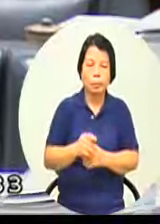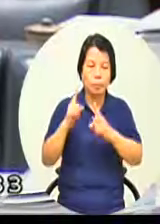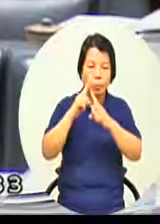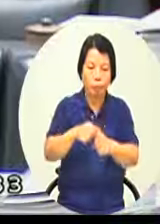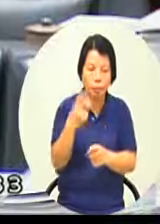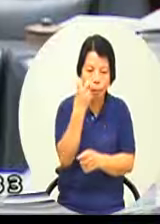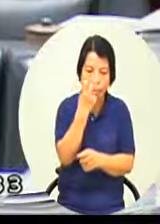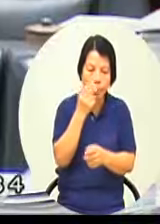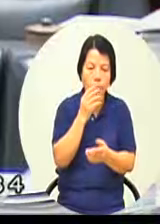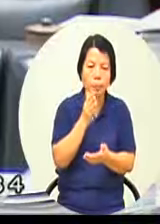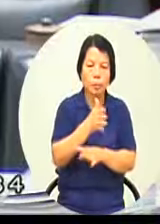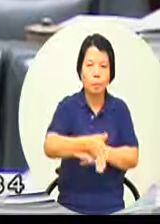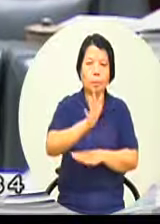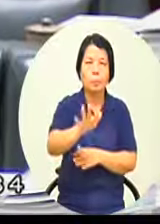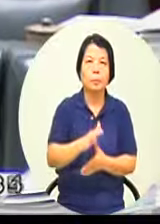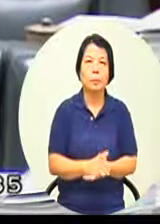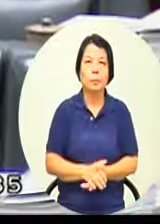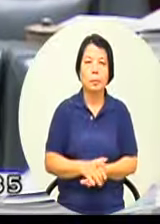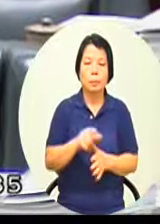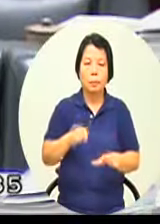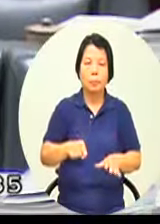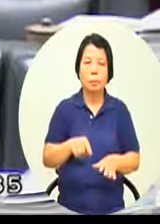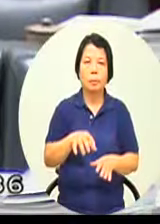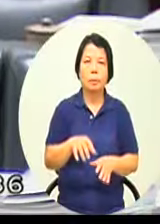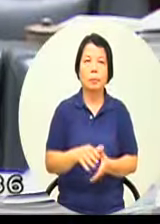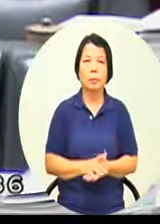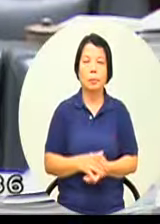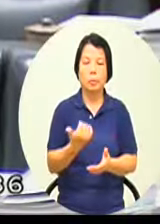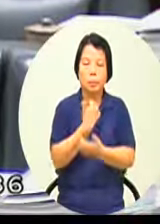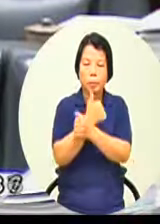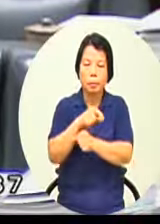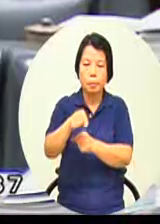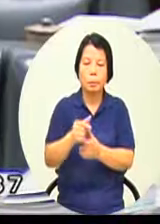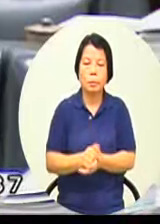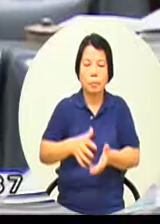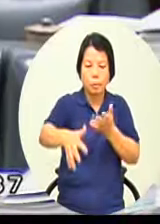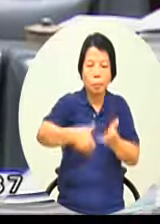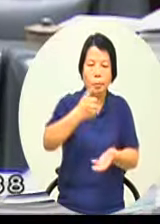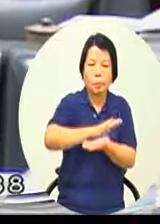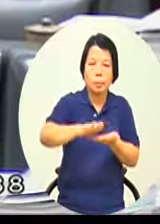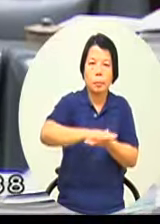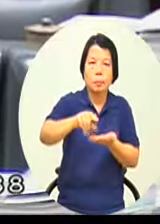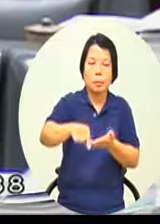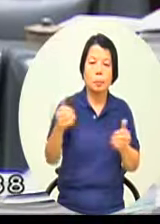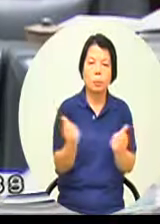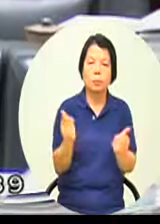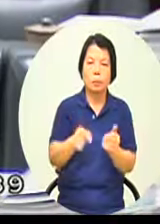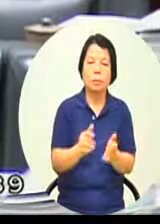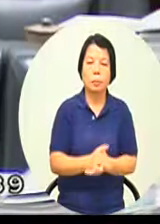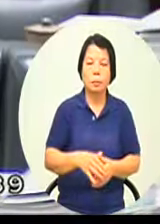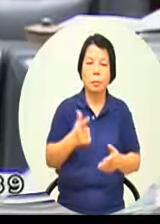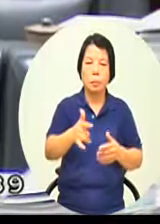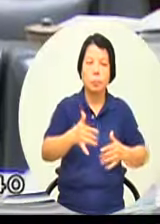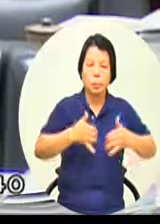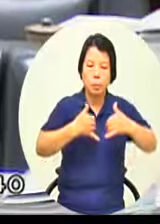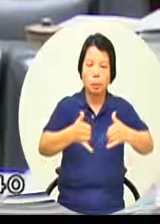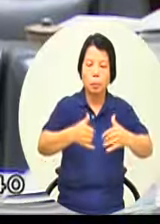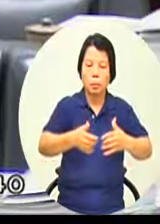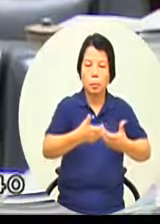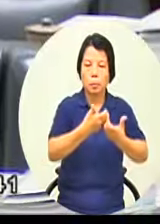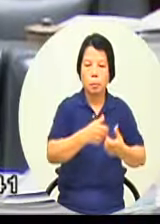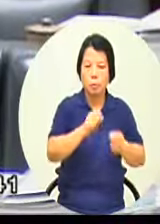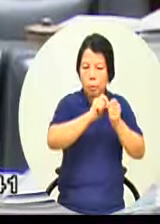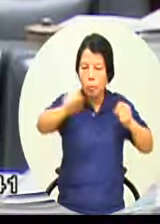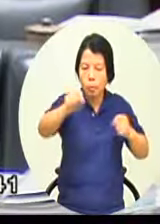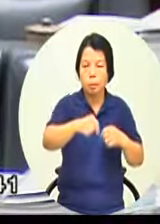那事实上我是觉得这个地方如果是考量到清疏问题哈，因为这条高是足长足长啦，我们没有要